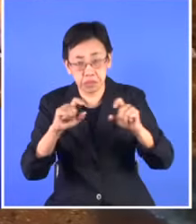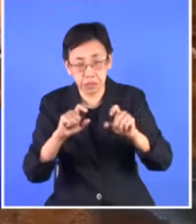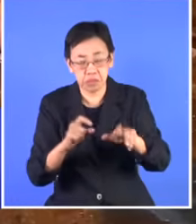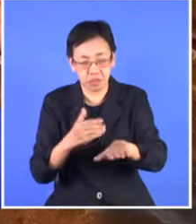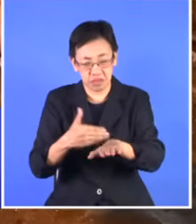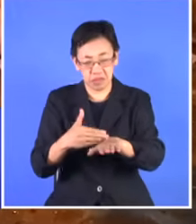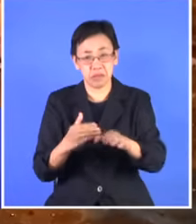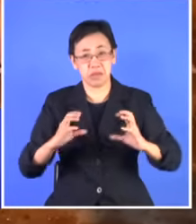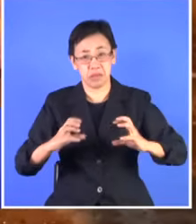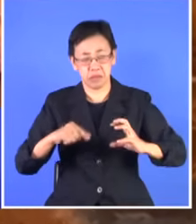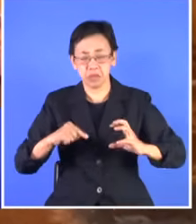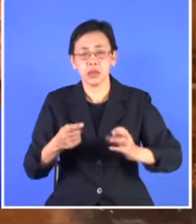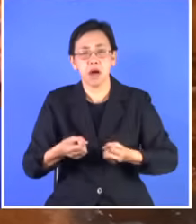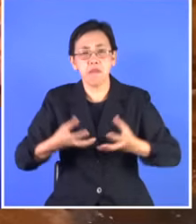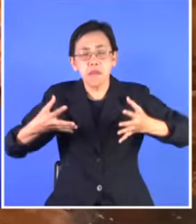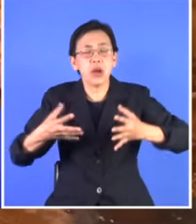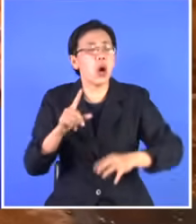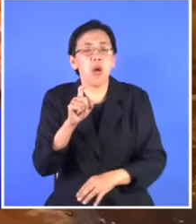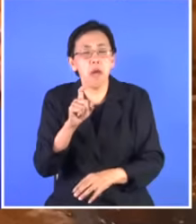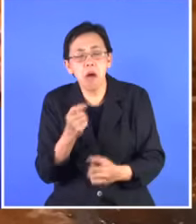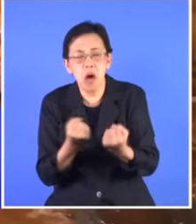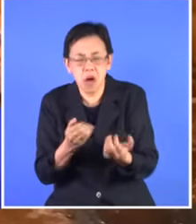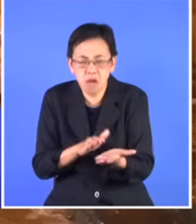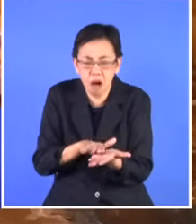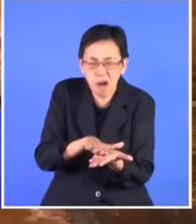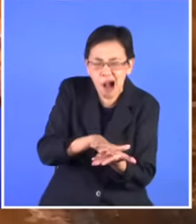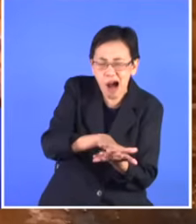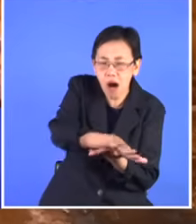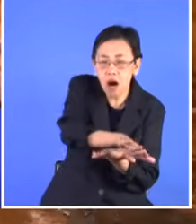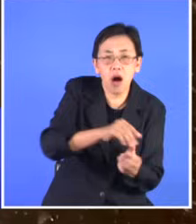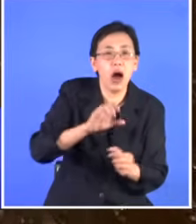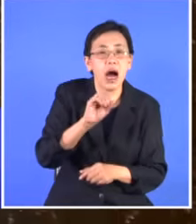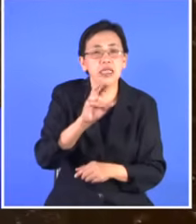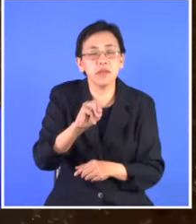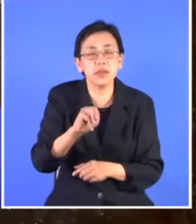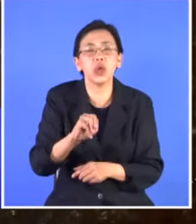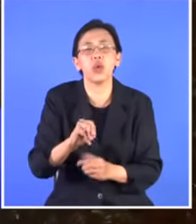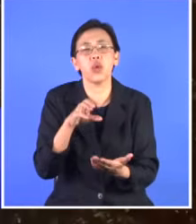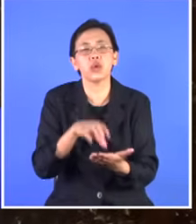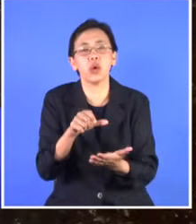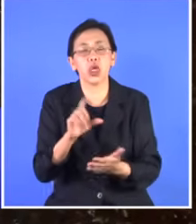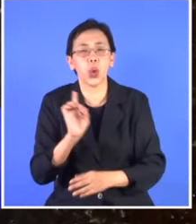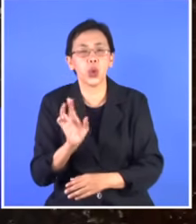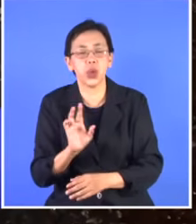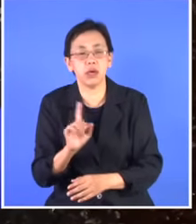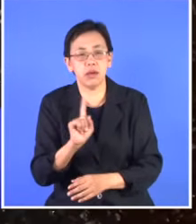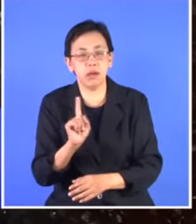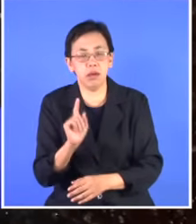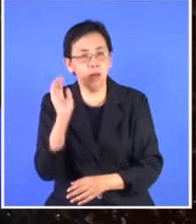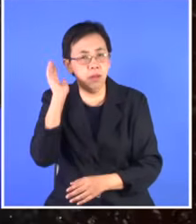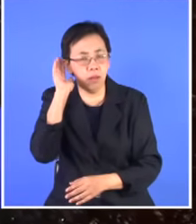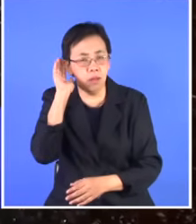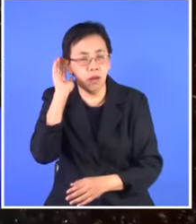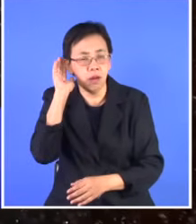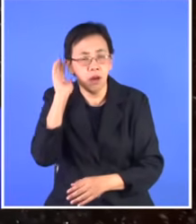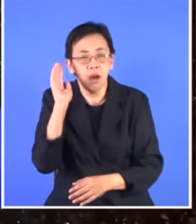แตกค่ะรถเลยเสียหลักไถลไปออกไปตั้ง 50เมตโชคดีตัวเองไม่ได้รับบาดเจ็บเป็นเพราะว่าเชื่อในบารมีเศียร